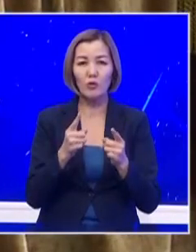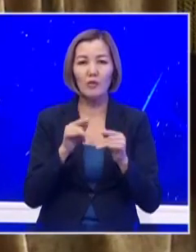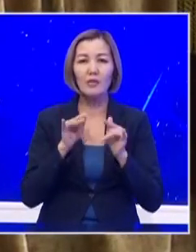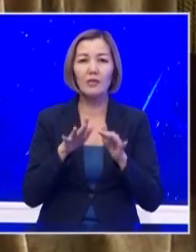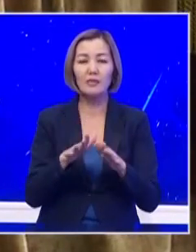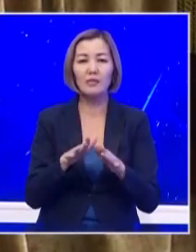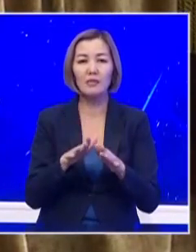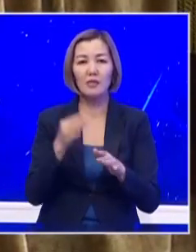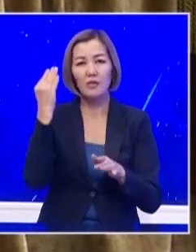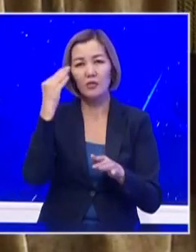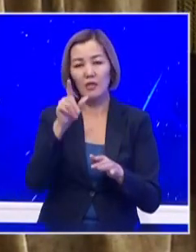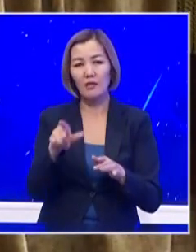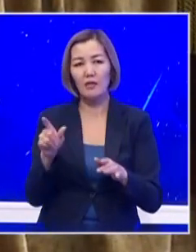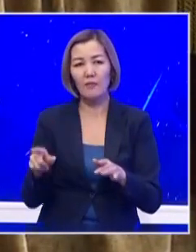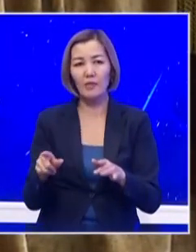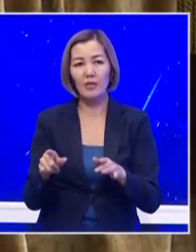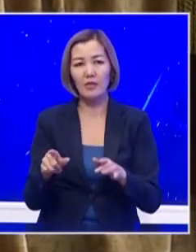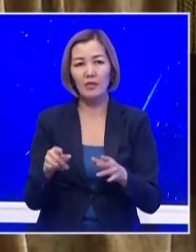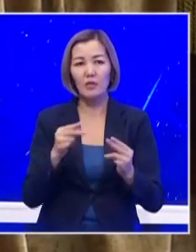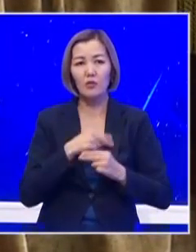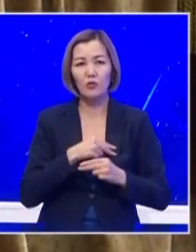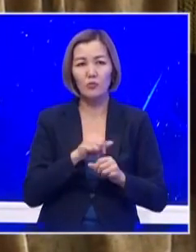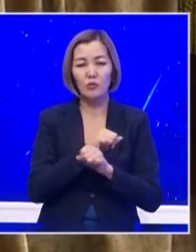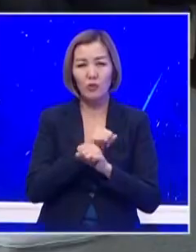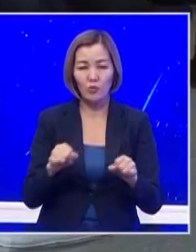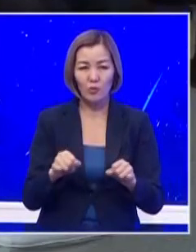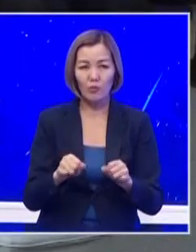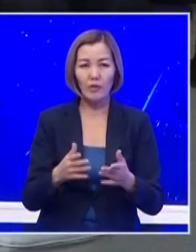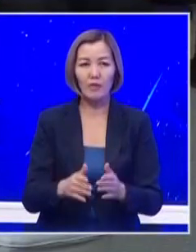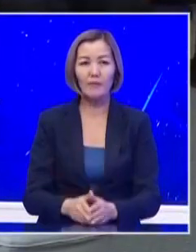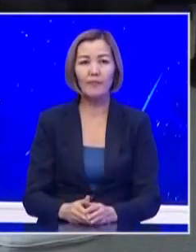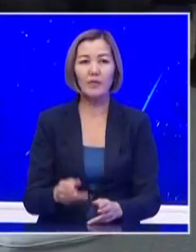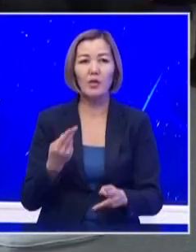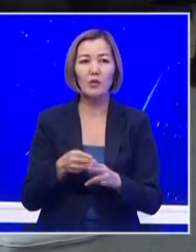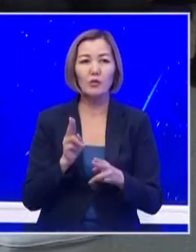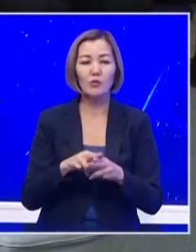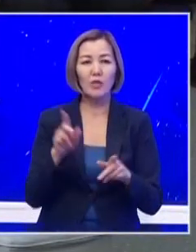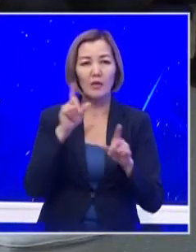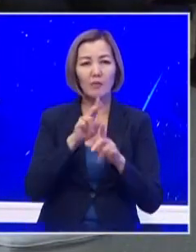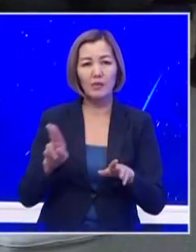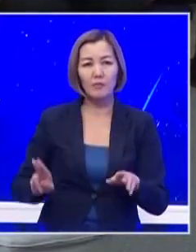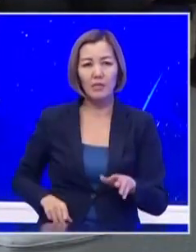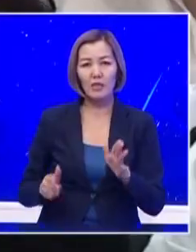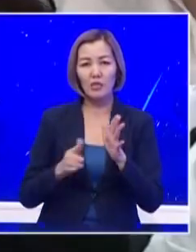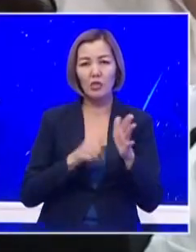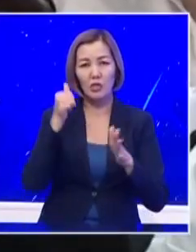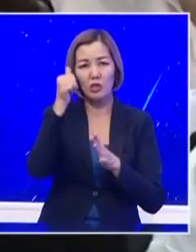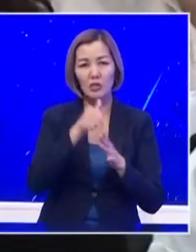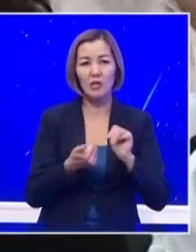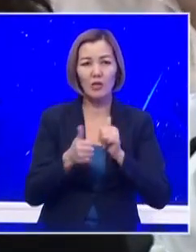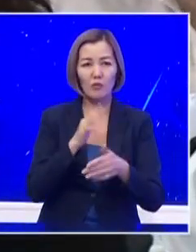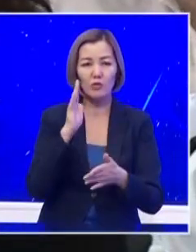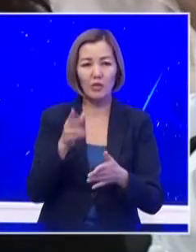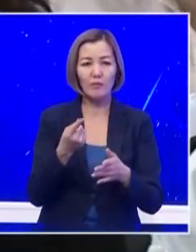жат қылығы бар адамдар жұмыс істемеу керек. Сондай ақ мектеп директорлары енді 7 жыл сайын орнын ауыстырады.